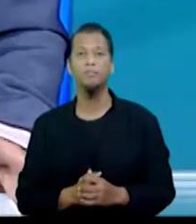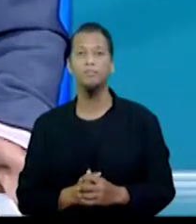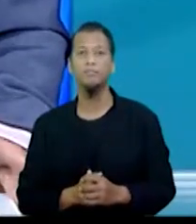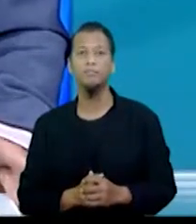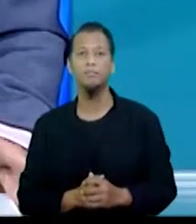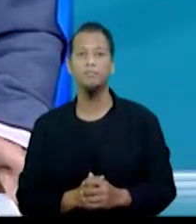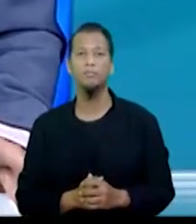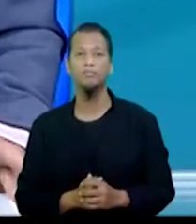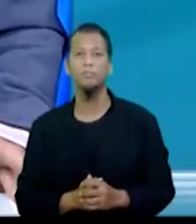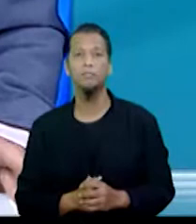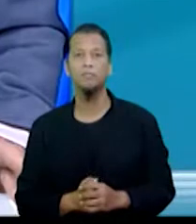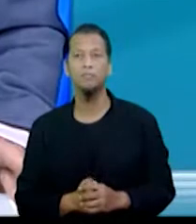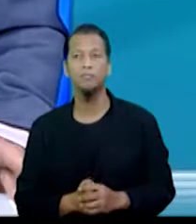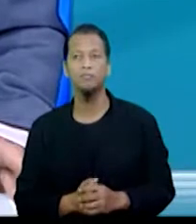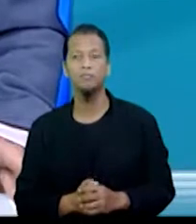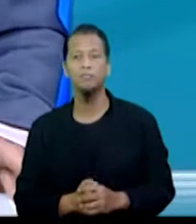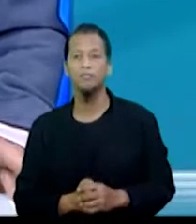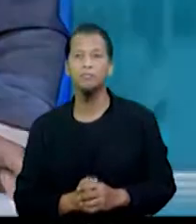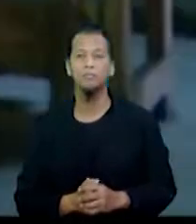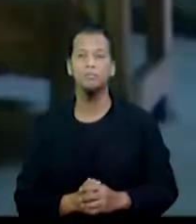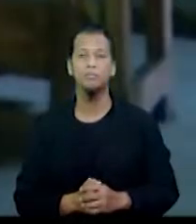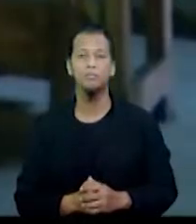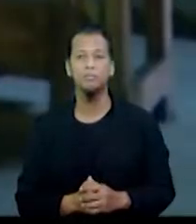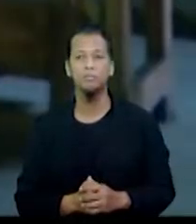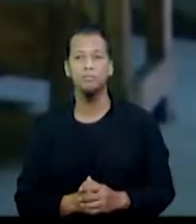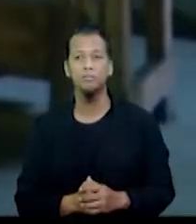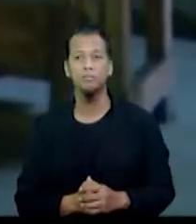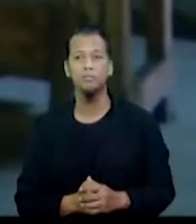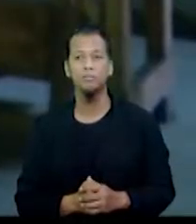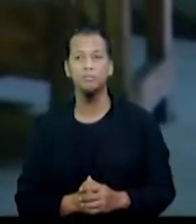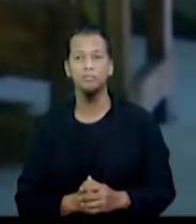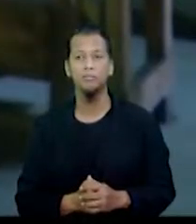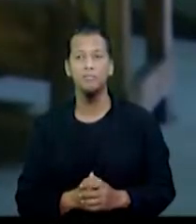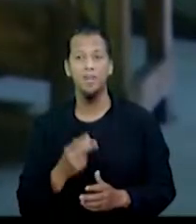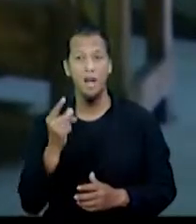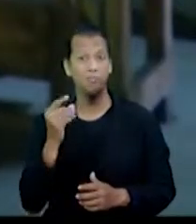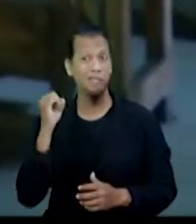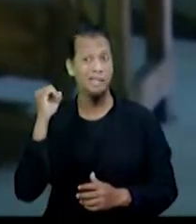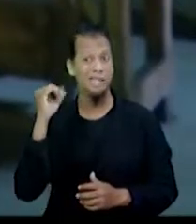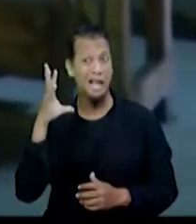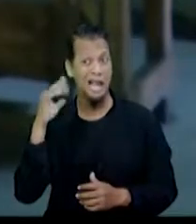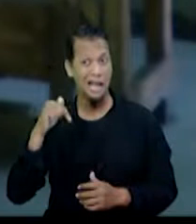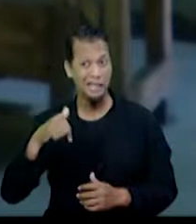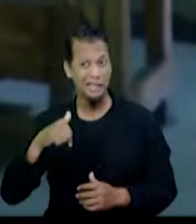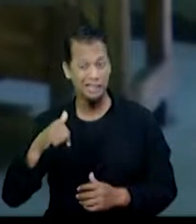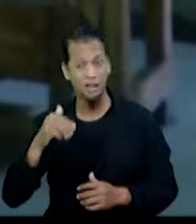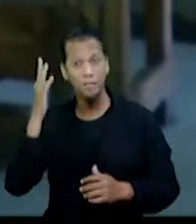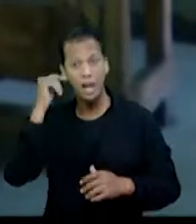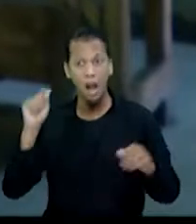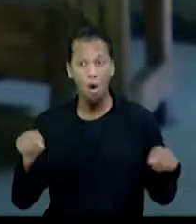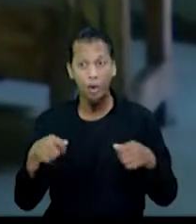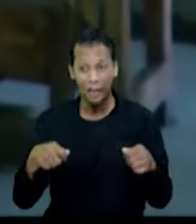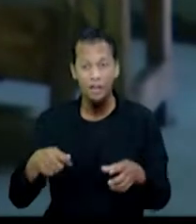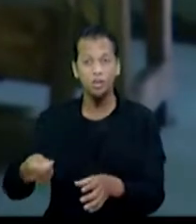dari Bandung, Jawa Barat. Ya pemirsa, hingga Rabu siang ketersediaan minyak goreng curah di sejumlah pasar tradisional di